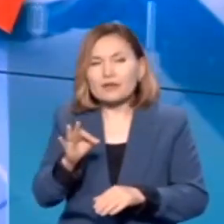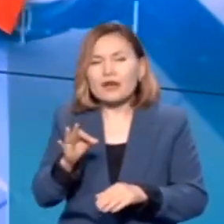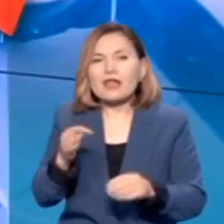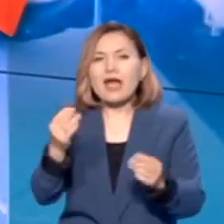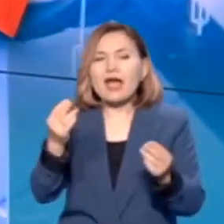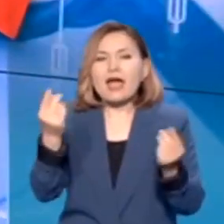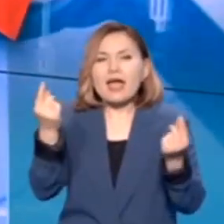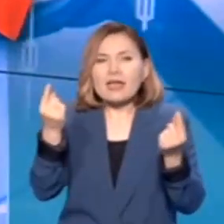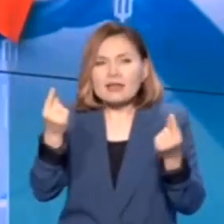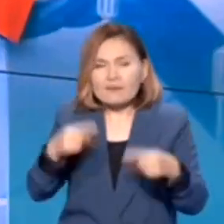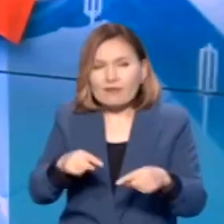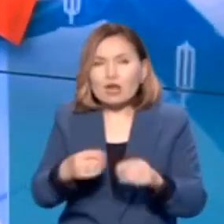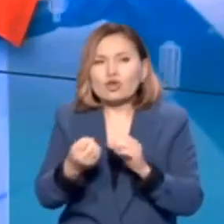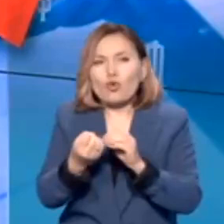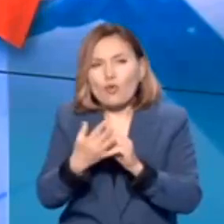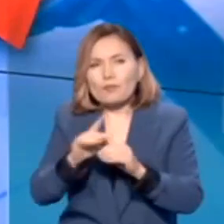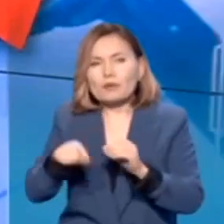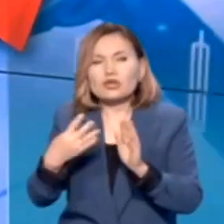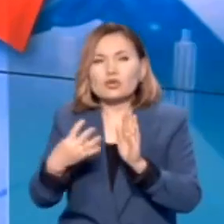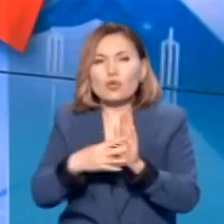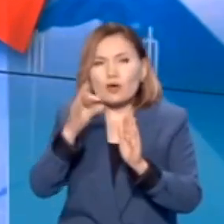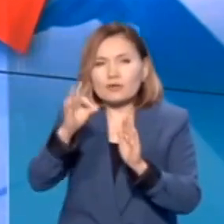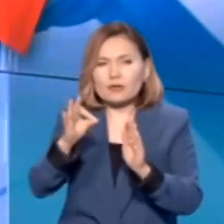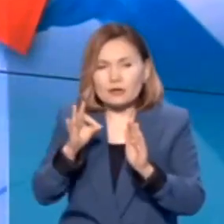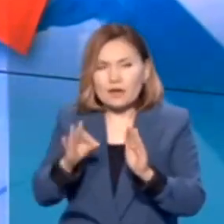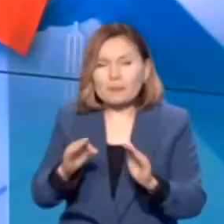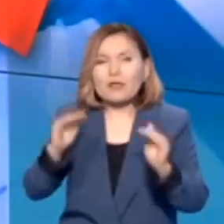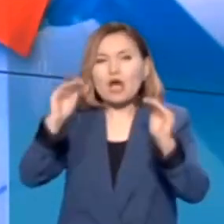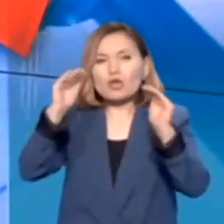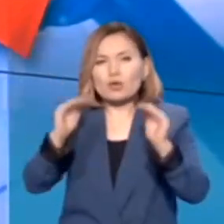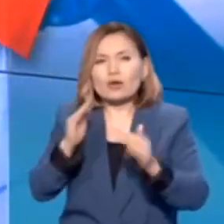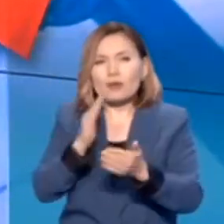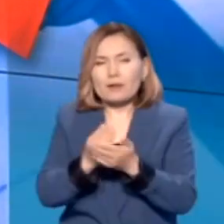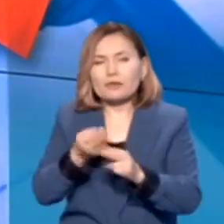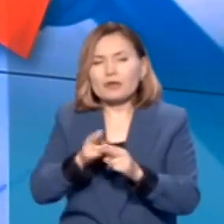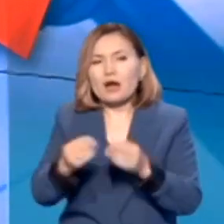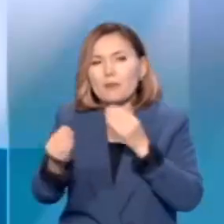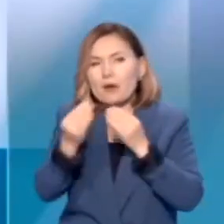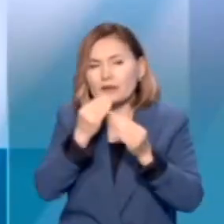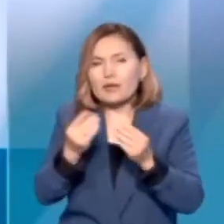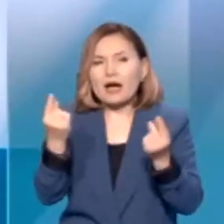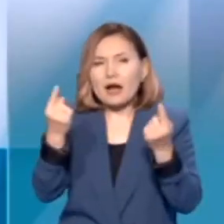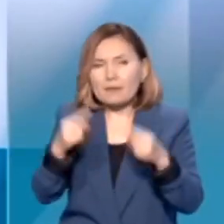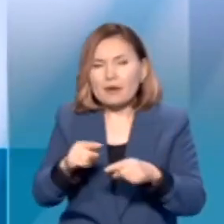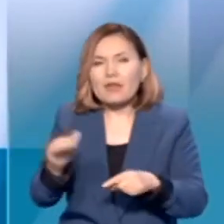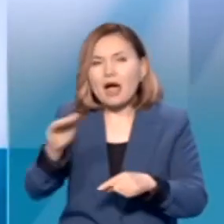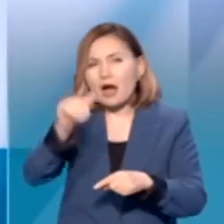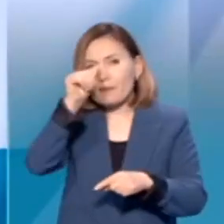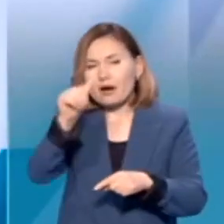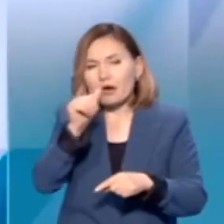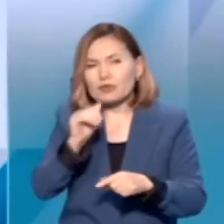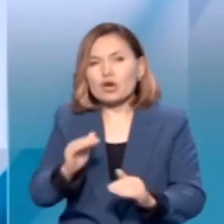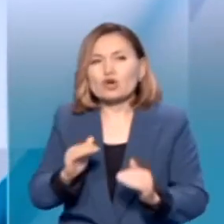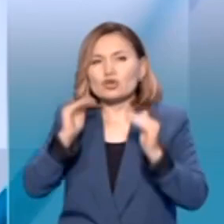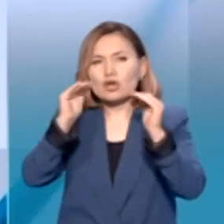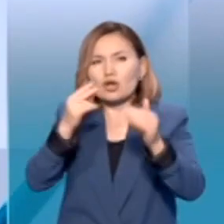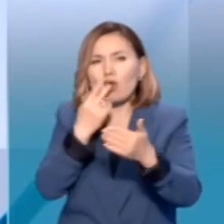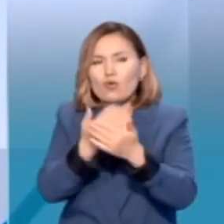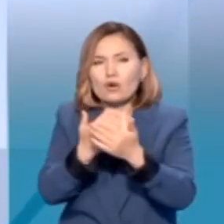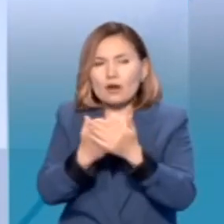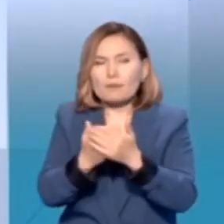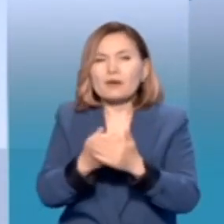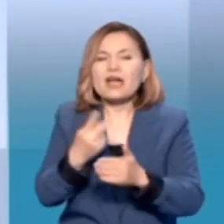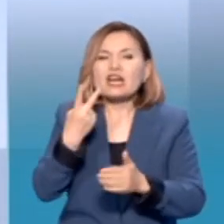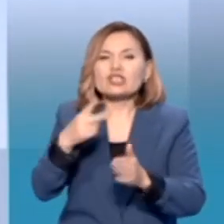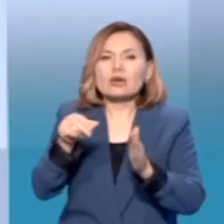шарықтаған инфляция қазір 15,9%-ға дейін төмендеген. Мәселен, азық-түлік инфляциясы ақпан айында ең жоғарғы көрсеткішке